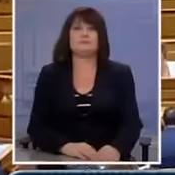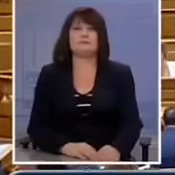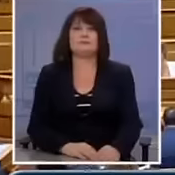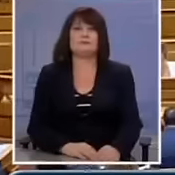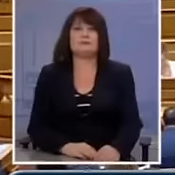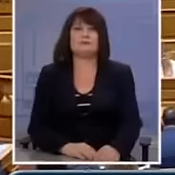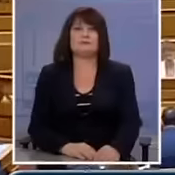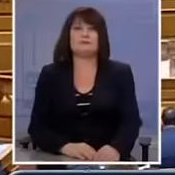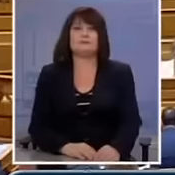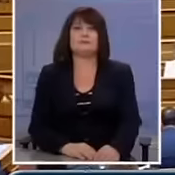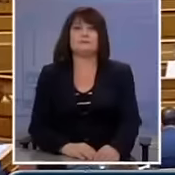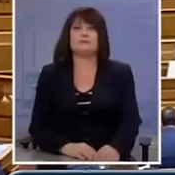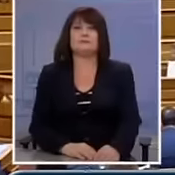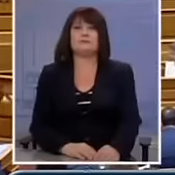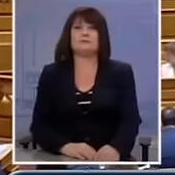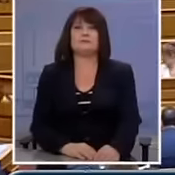Πέρασαν 5 χρόνια.